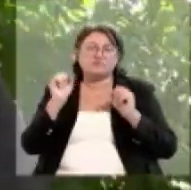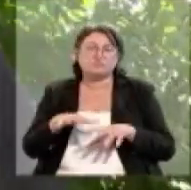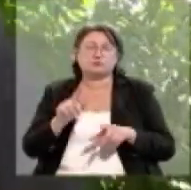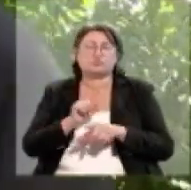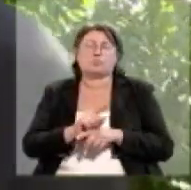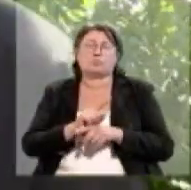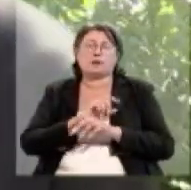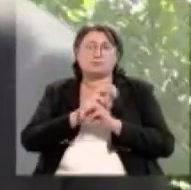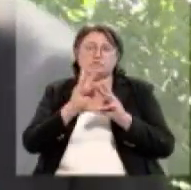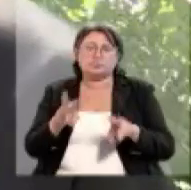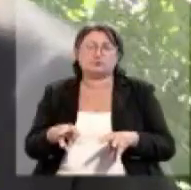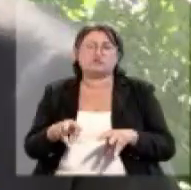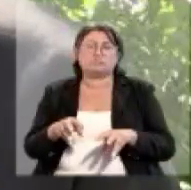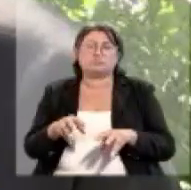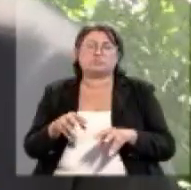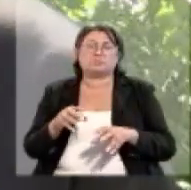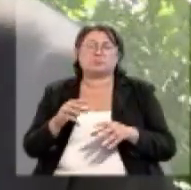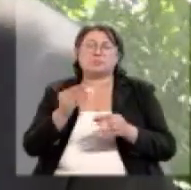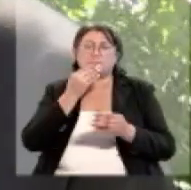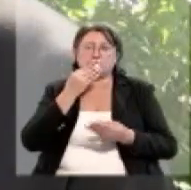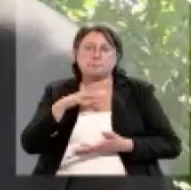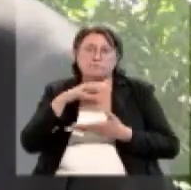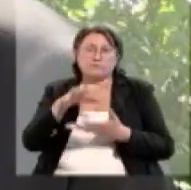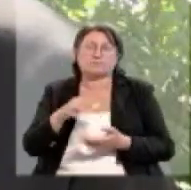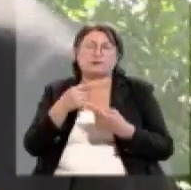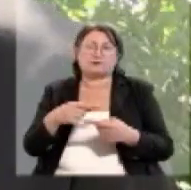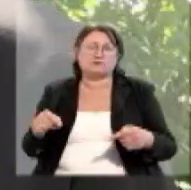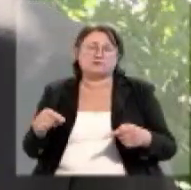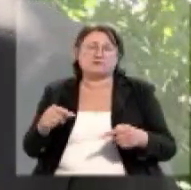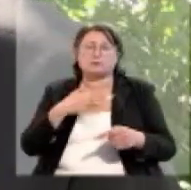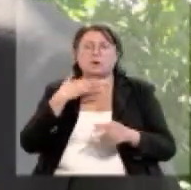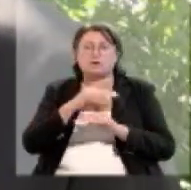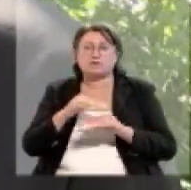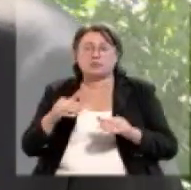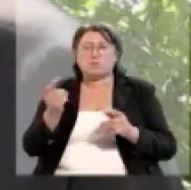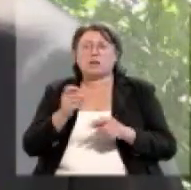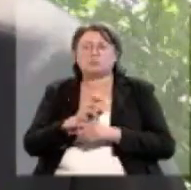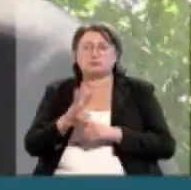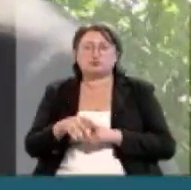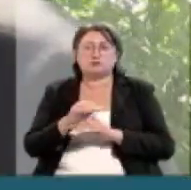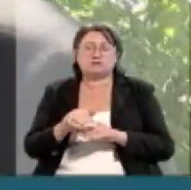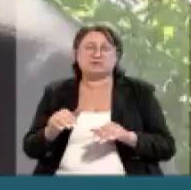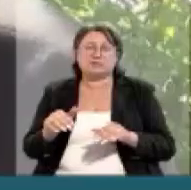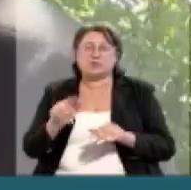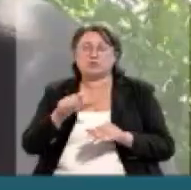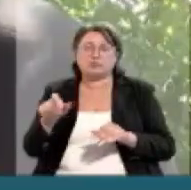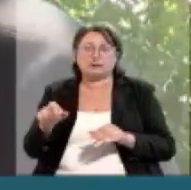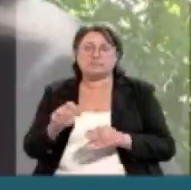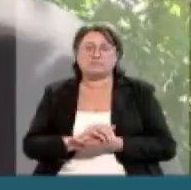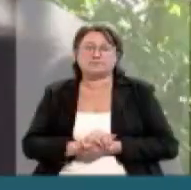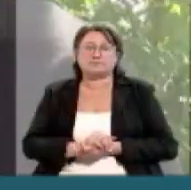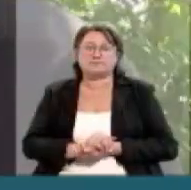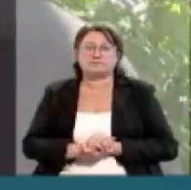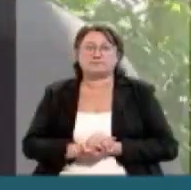көп балалы және аз қамтылған. Мәселелері бастан асатын адамдарды азық түліктермен жан жақты қамтамасыз етуге бар күштерін